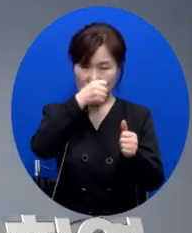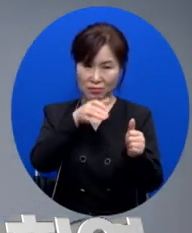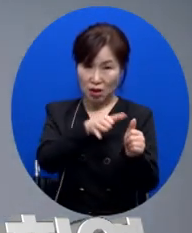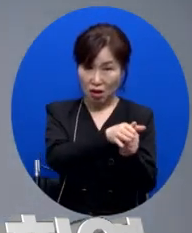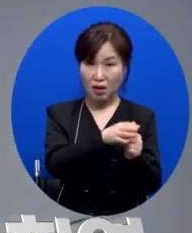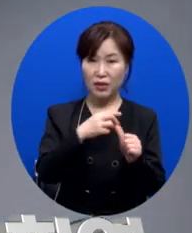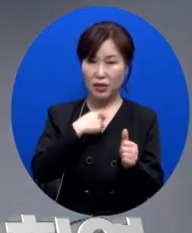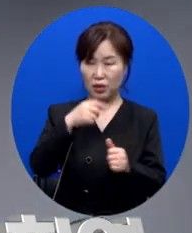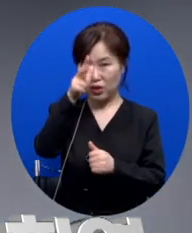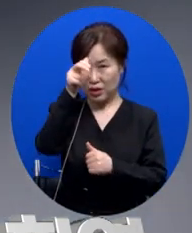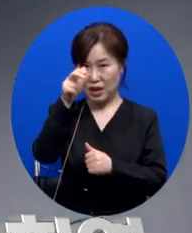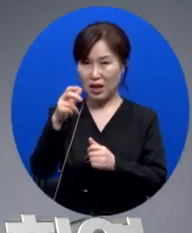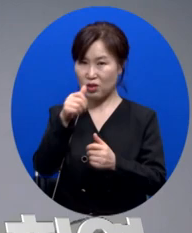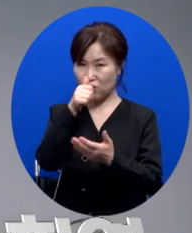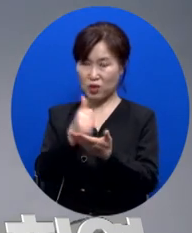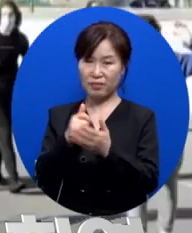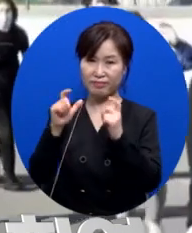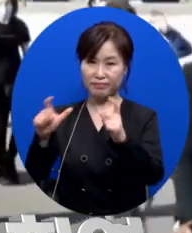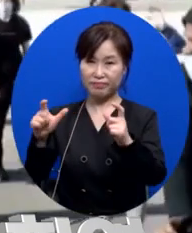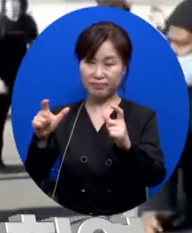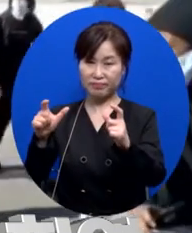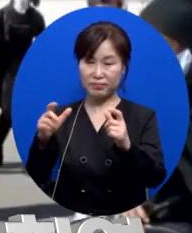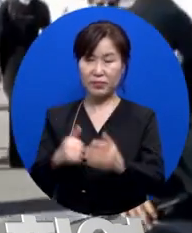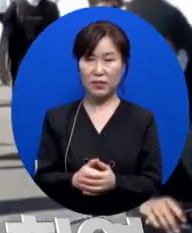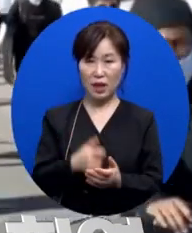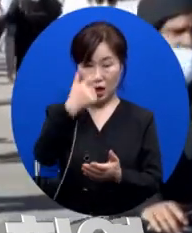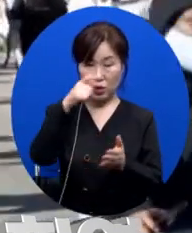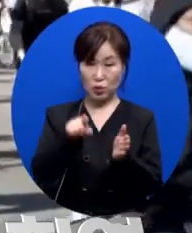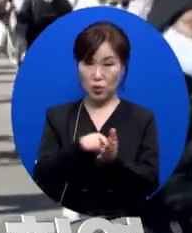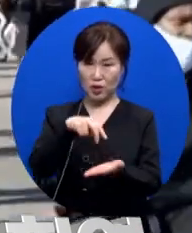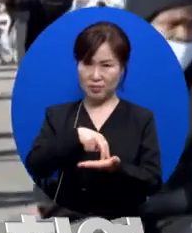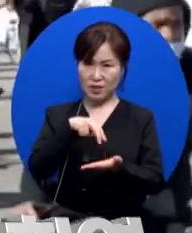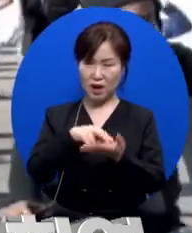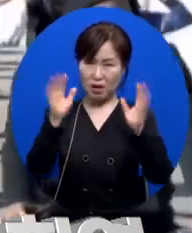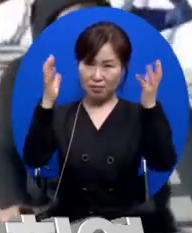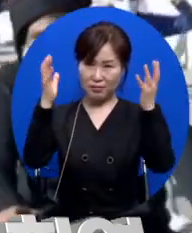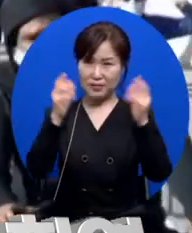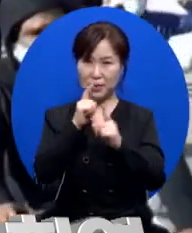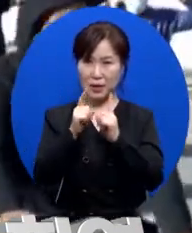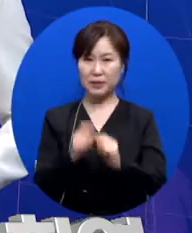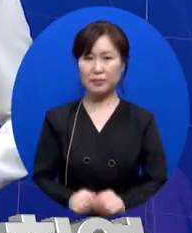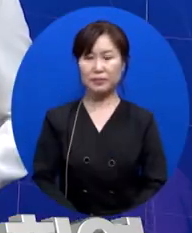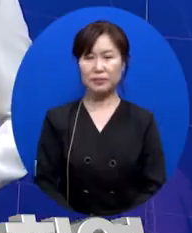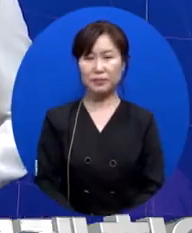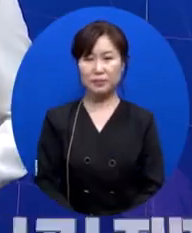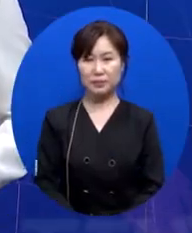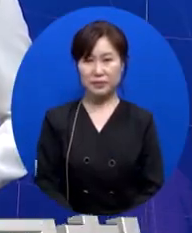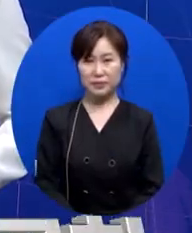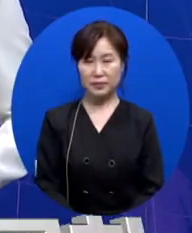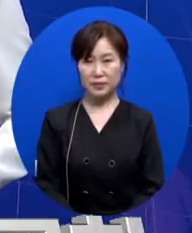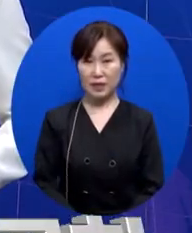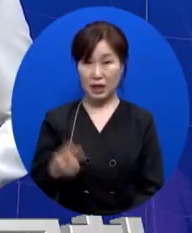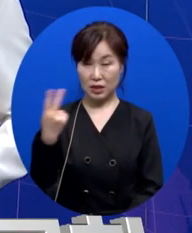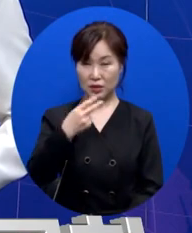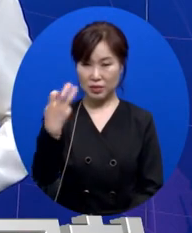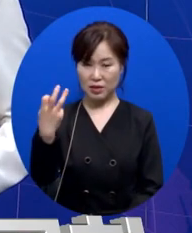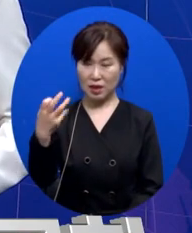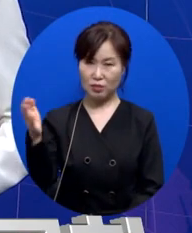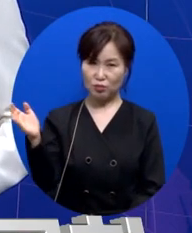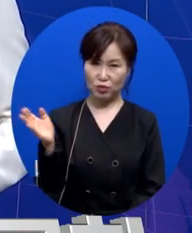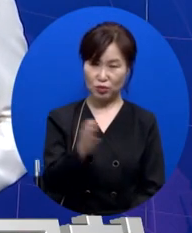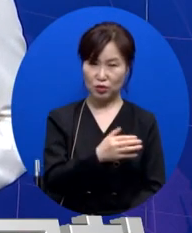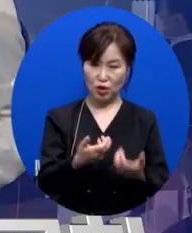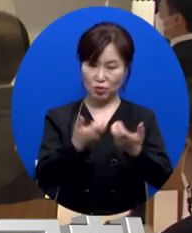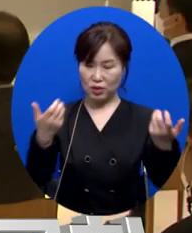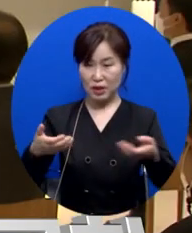유죄를 선고했습니다 현재 기독교계는 이번 판결을 환영하고 나섰습니다 2013년부터 분립